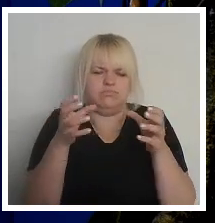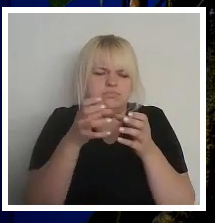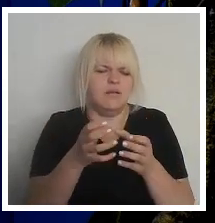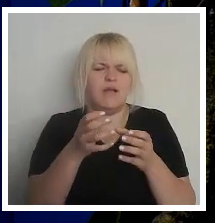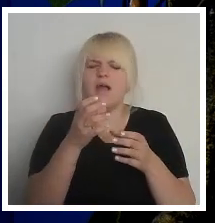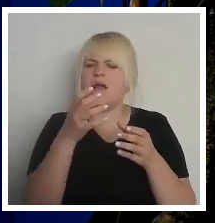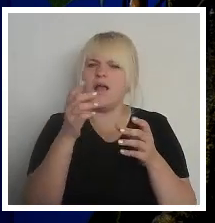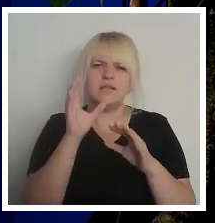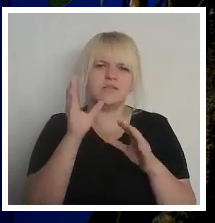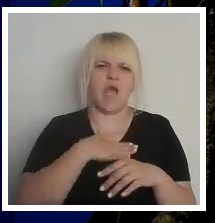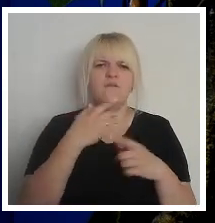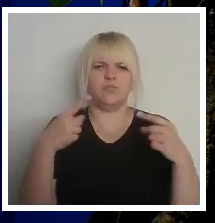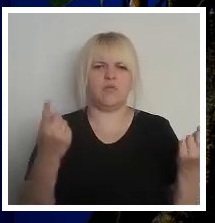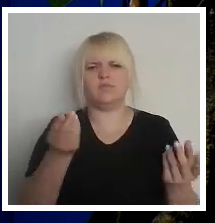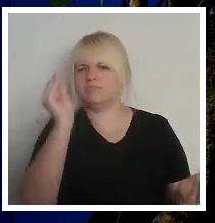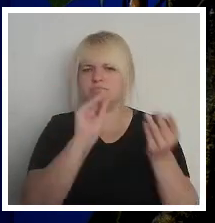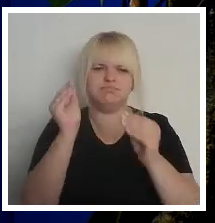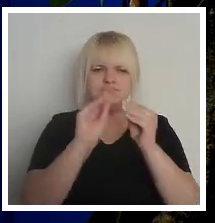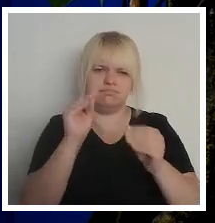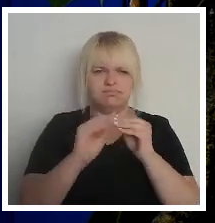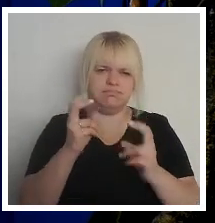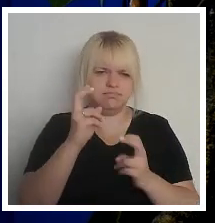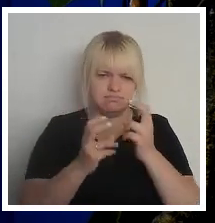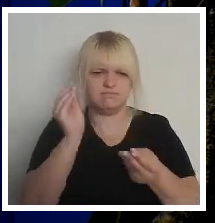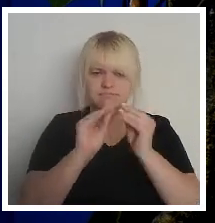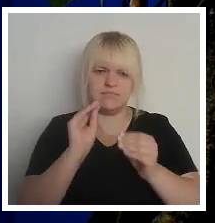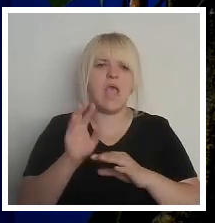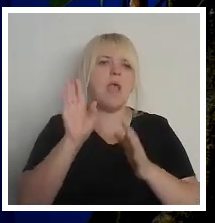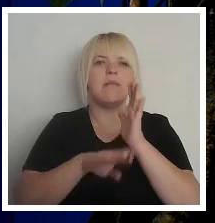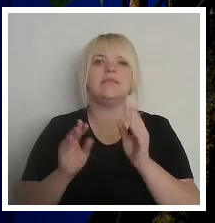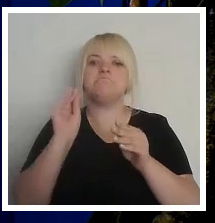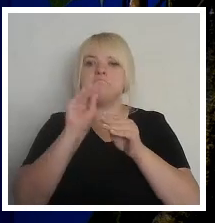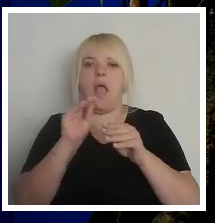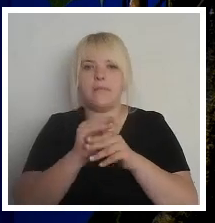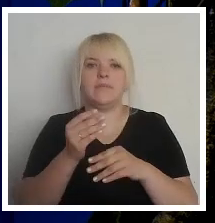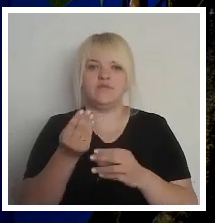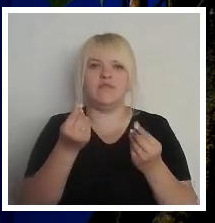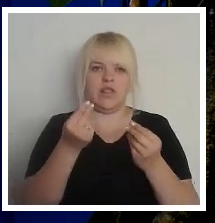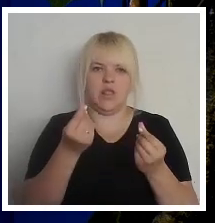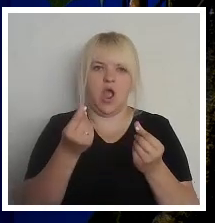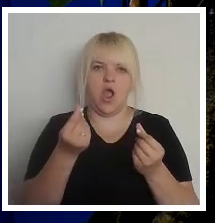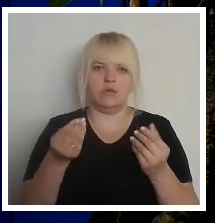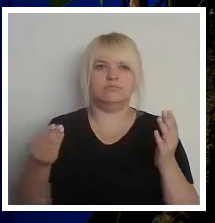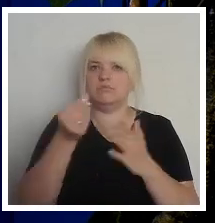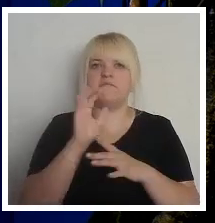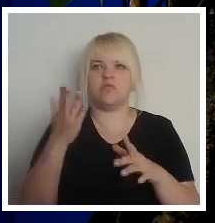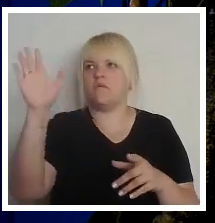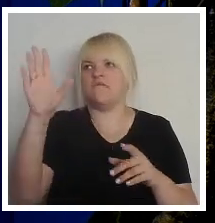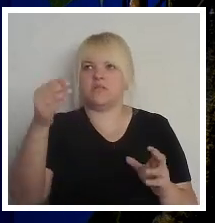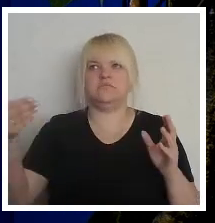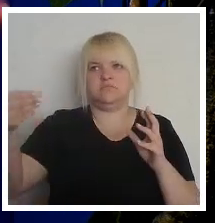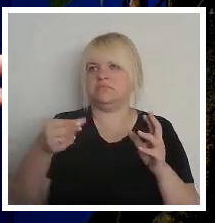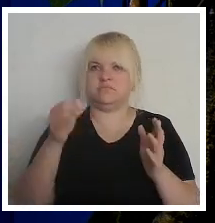saražotu savu produktu, kad bez papildus finanšu līdzekļiem, piemēram, no valsts vai kādiem